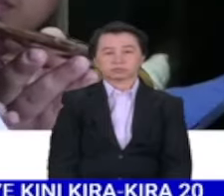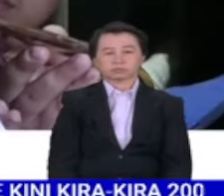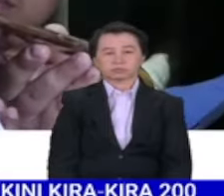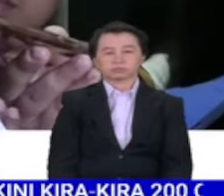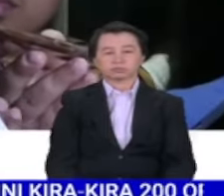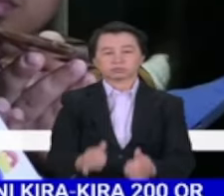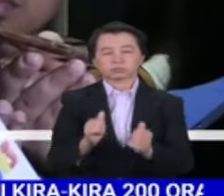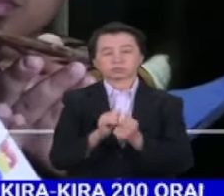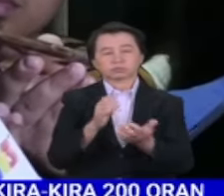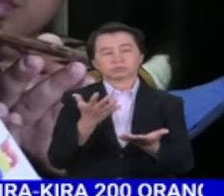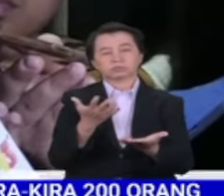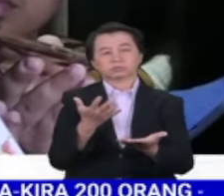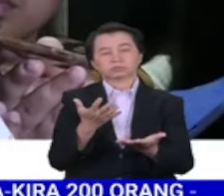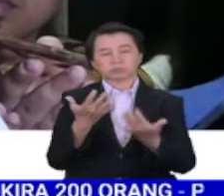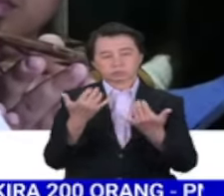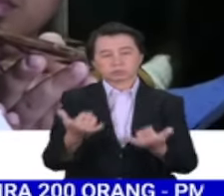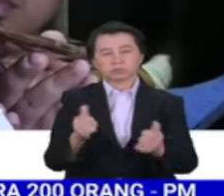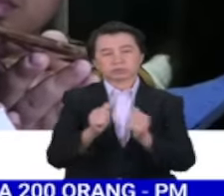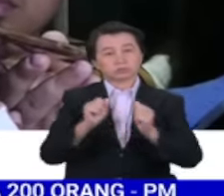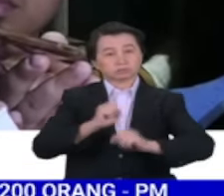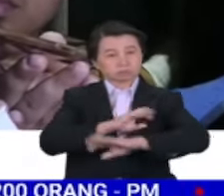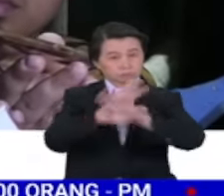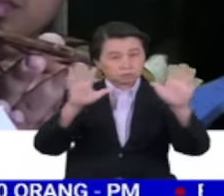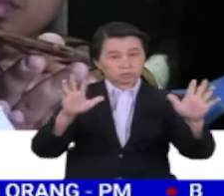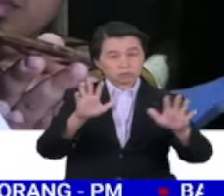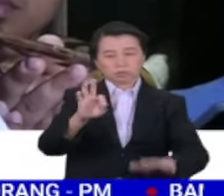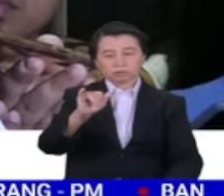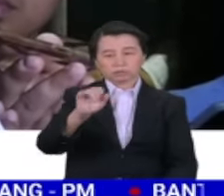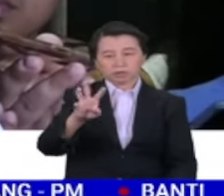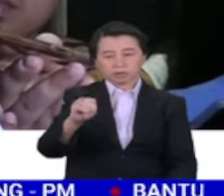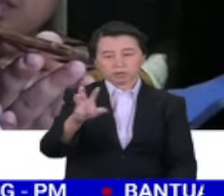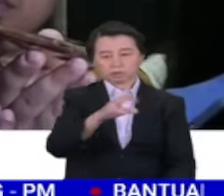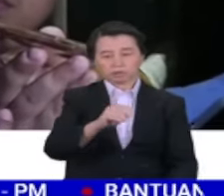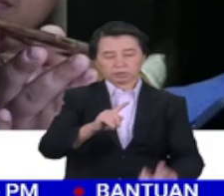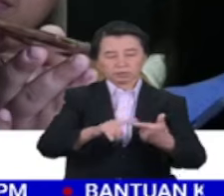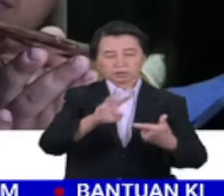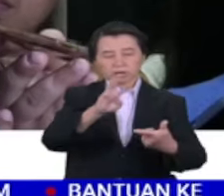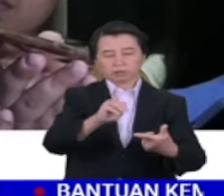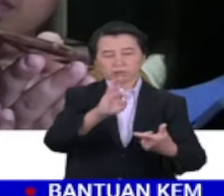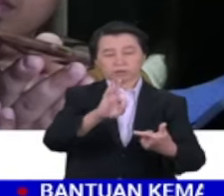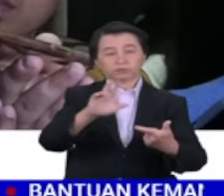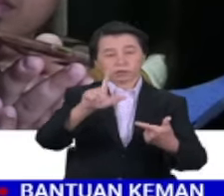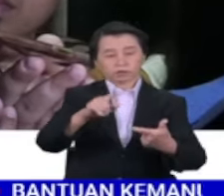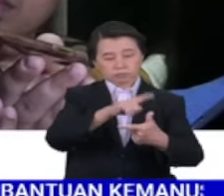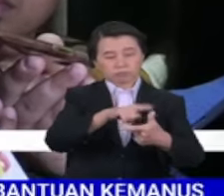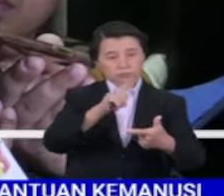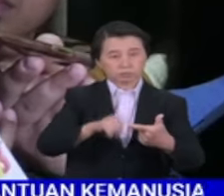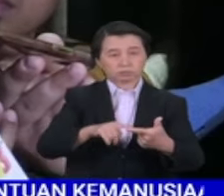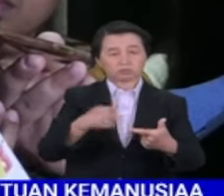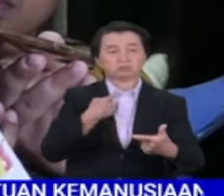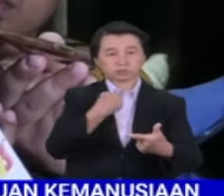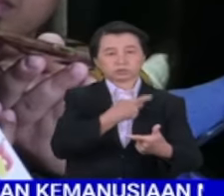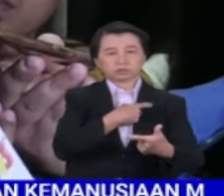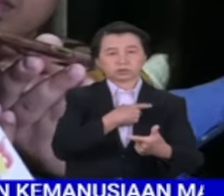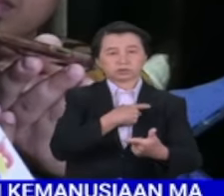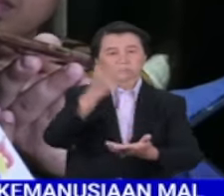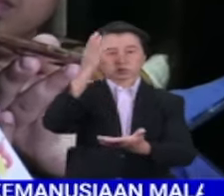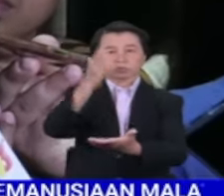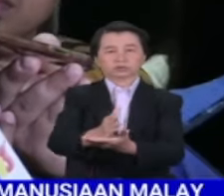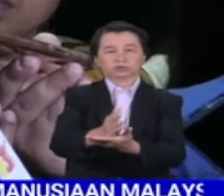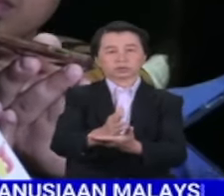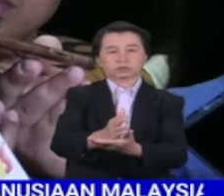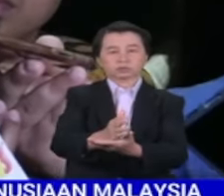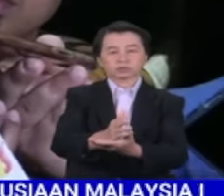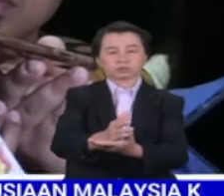dengan itu jelas pendekatan fvm dan juga mfl adalah untuk kita berhentikan